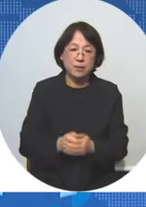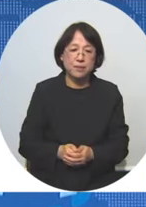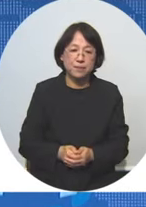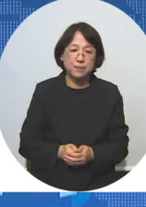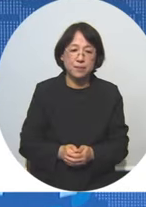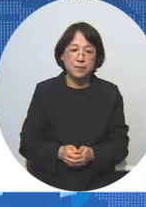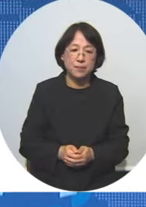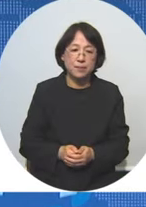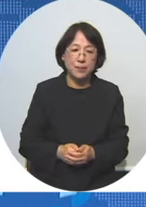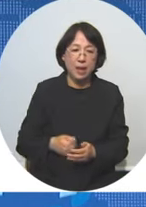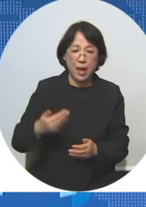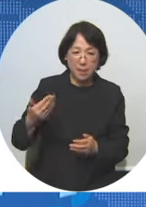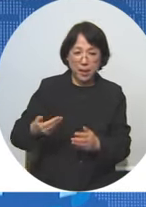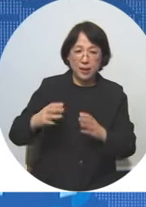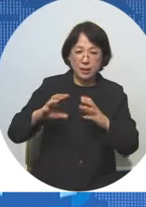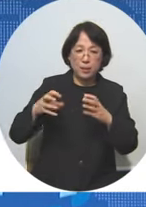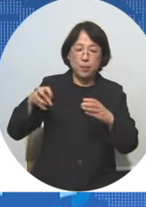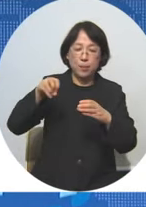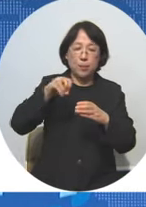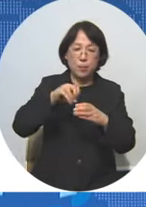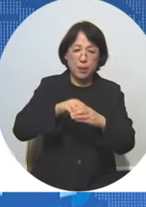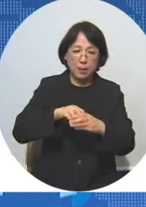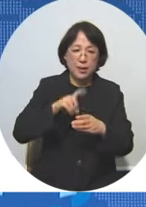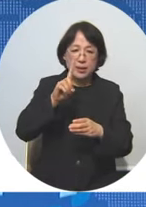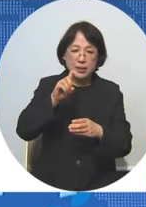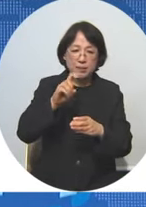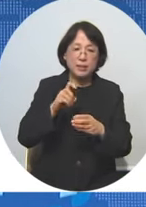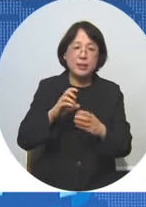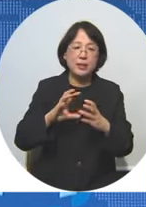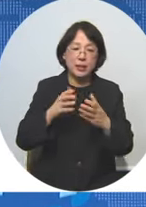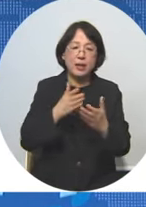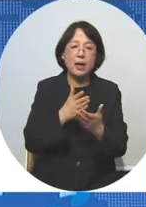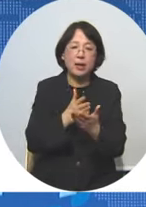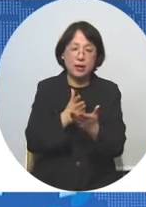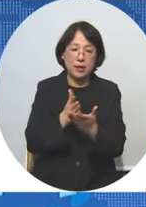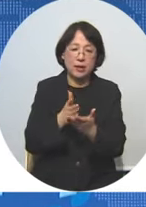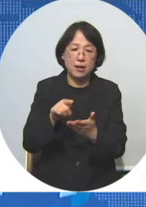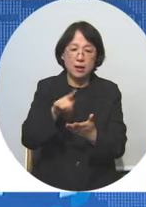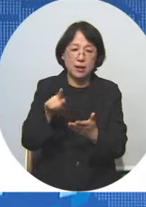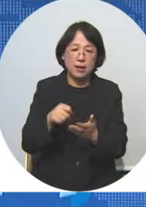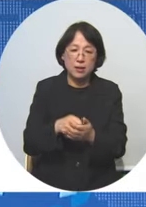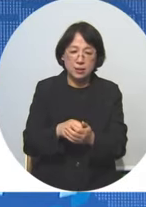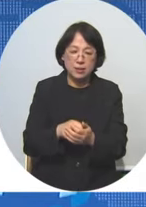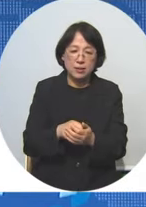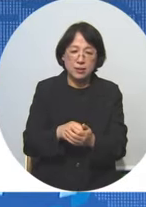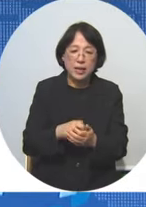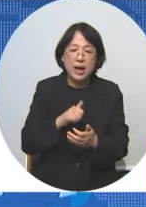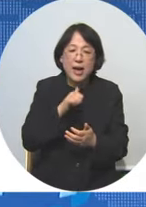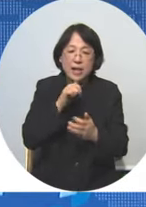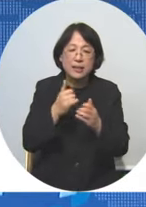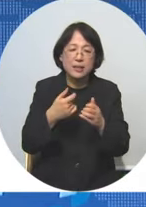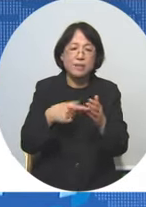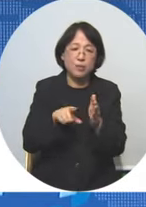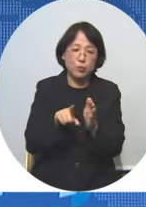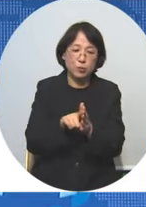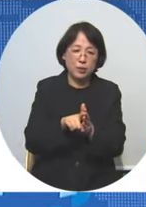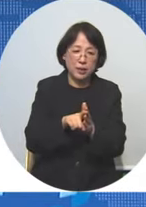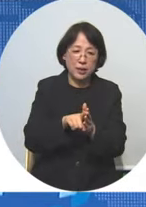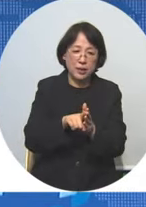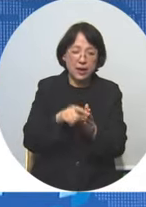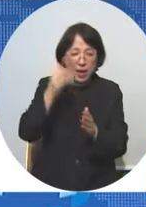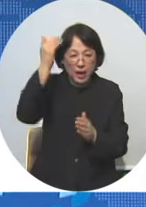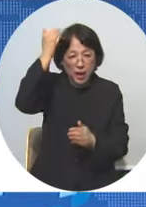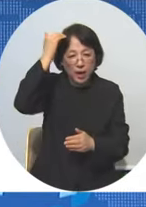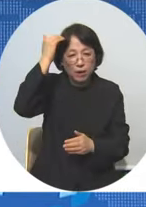to note that the government of the Republic of Korea has doubled its rice assistance